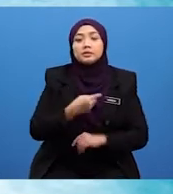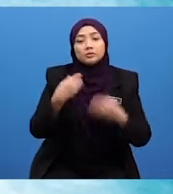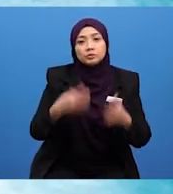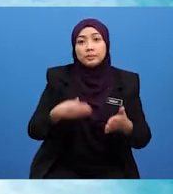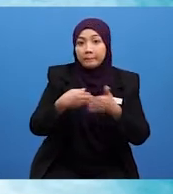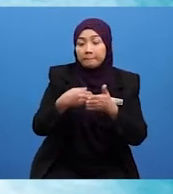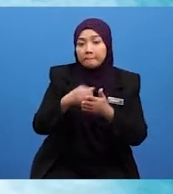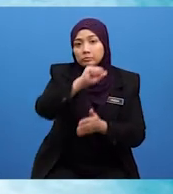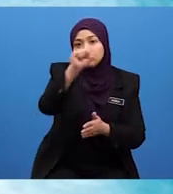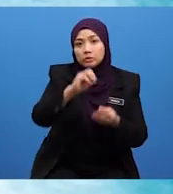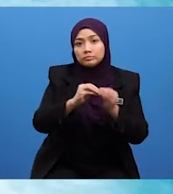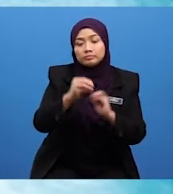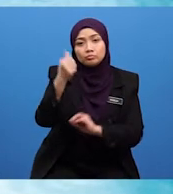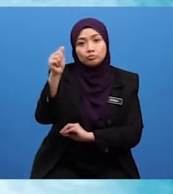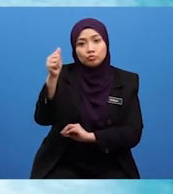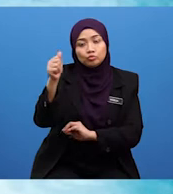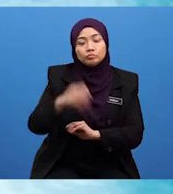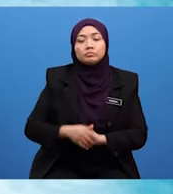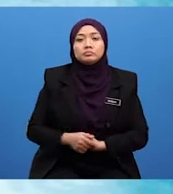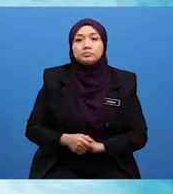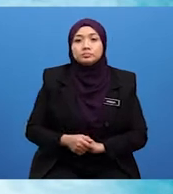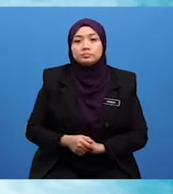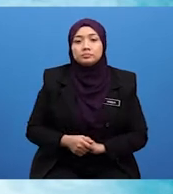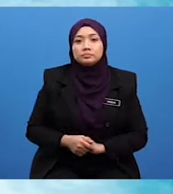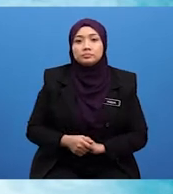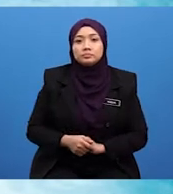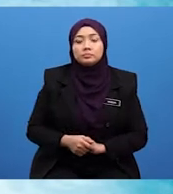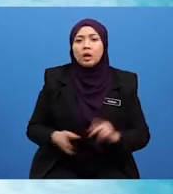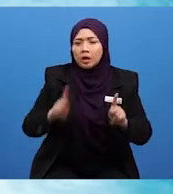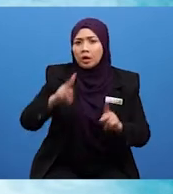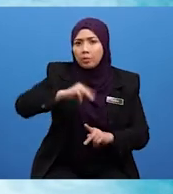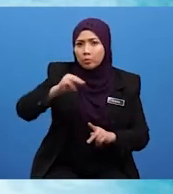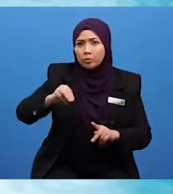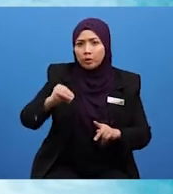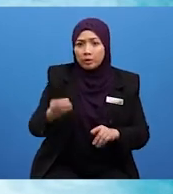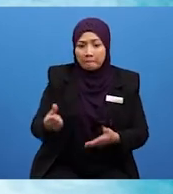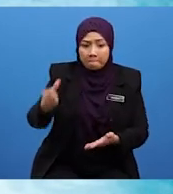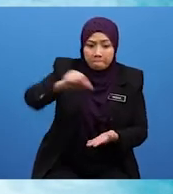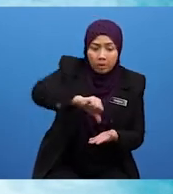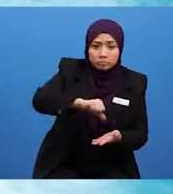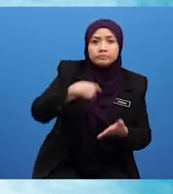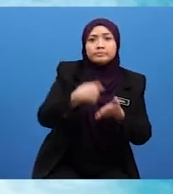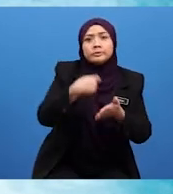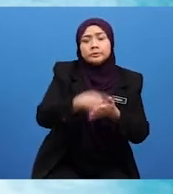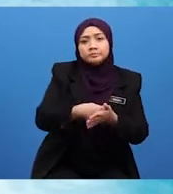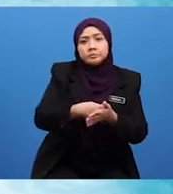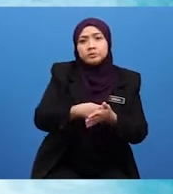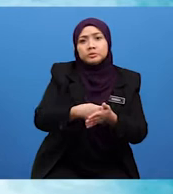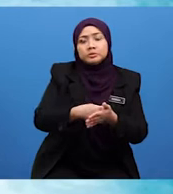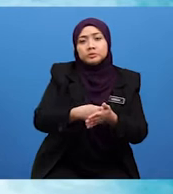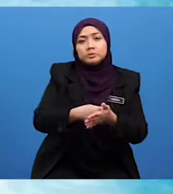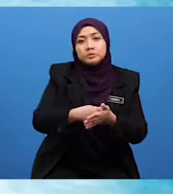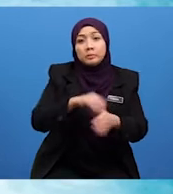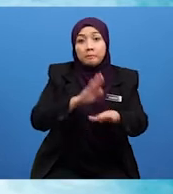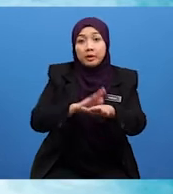soalan terakhir. Jika murid-murid tertumpah bahan berasid atau beralkali pada